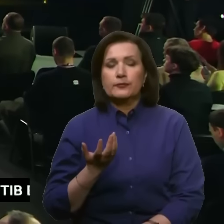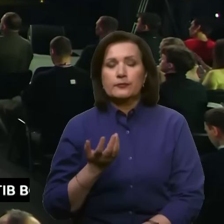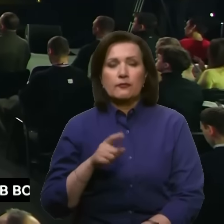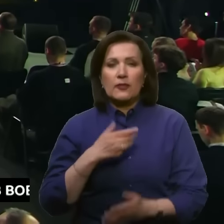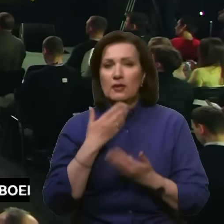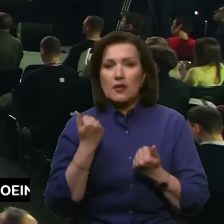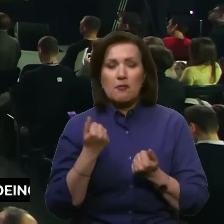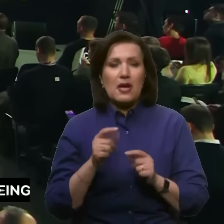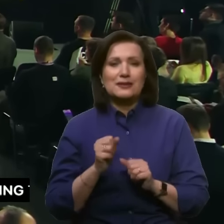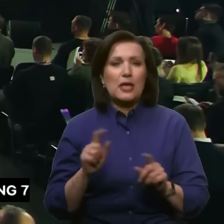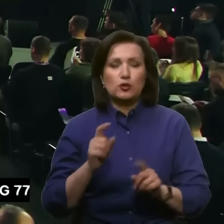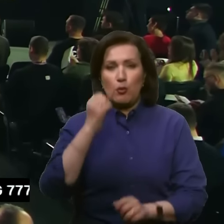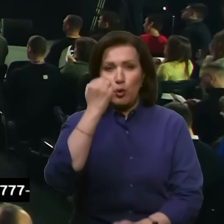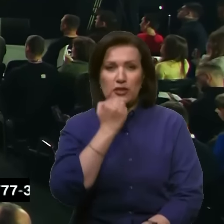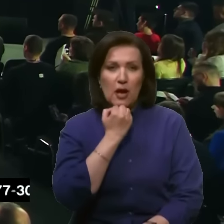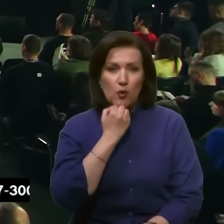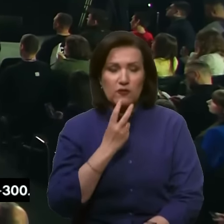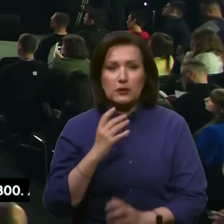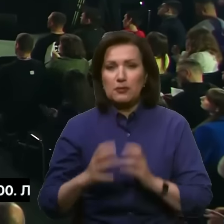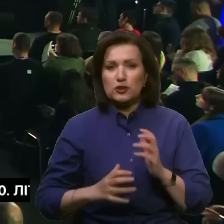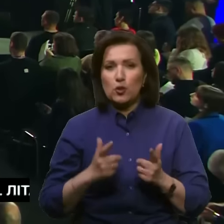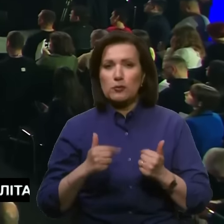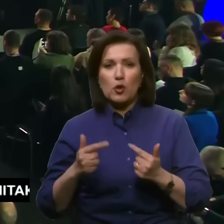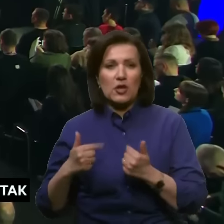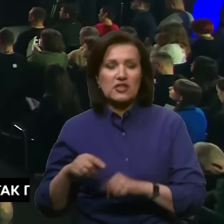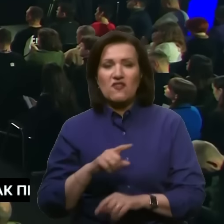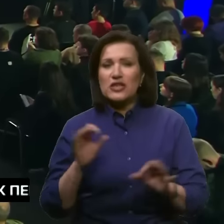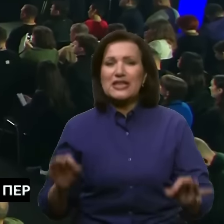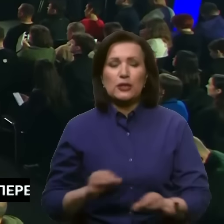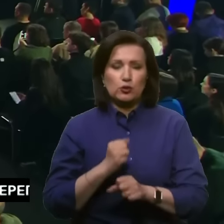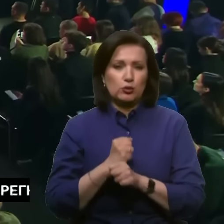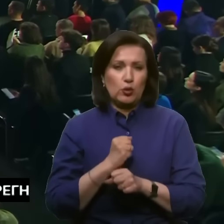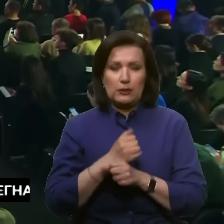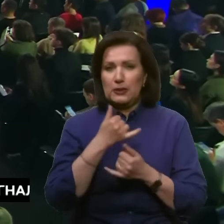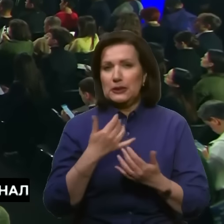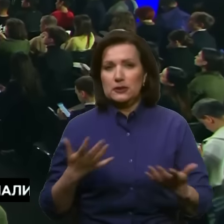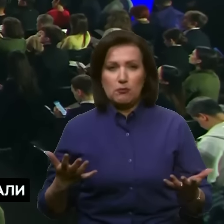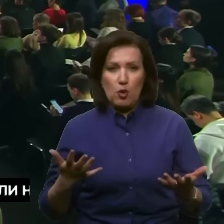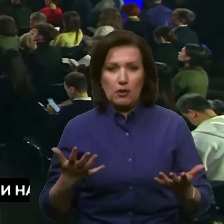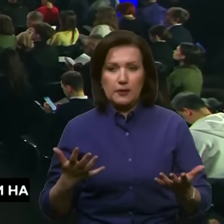тут нема за що подякувати міжнародним організаціям, вони нічого зробити не змогли.